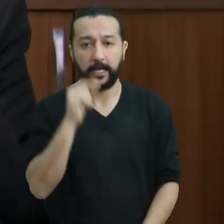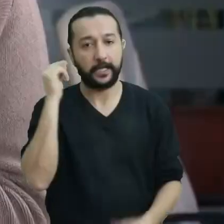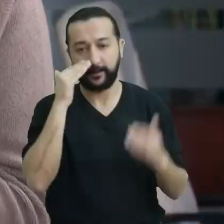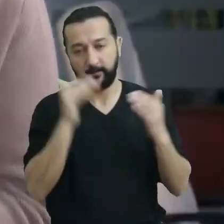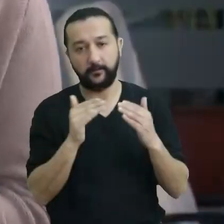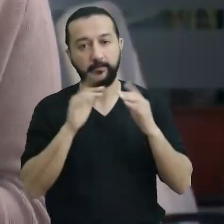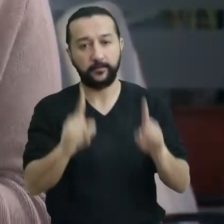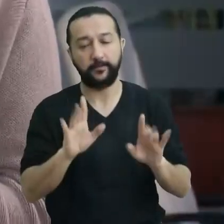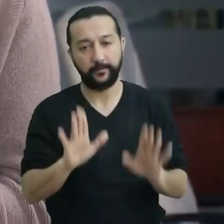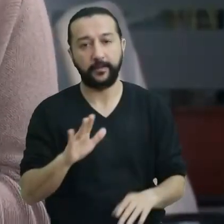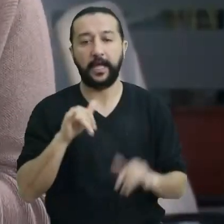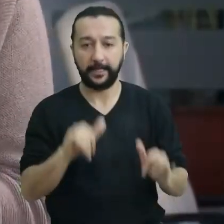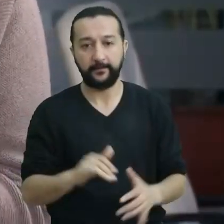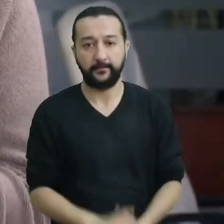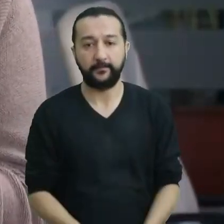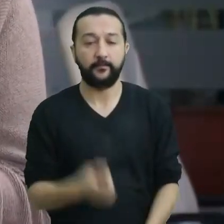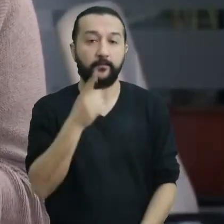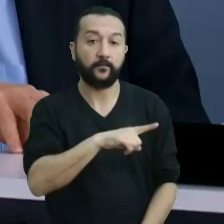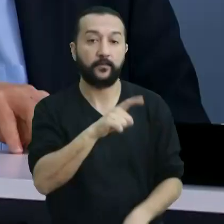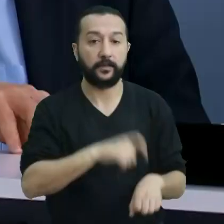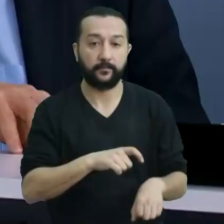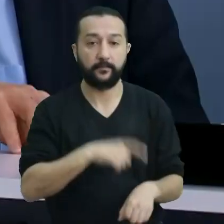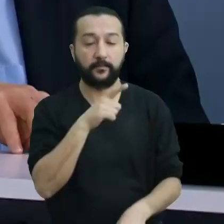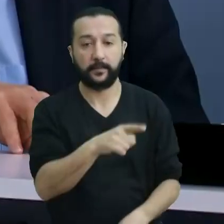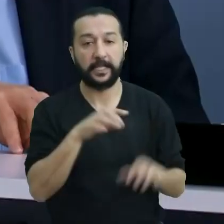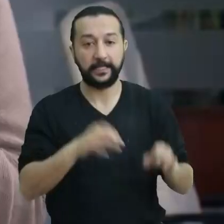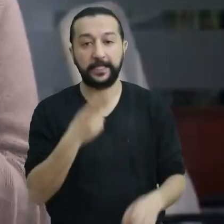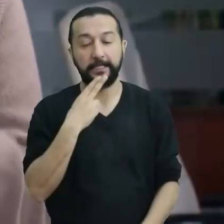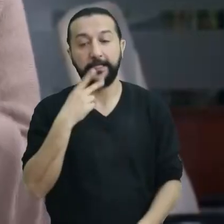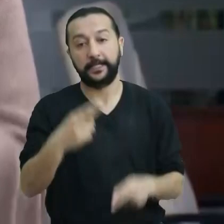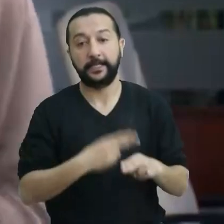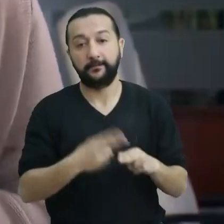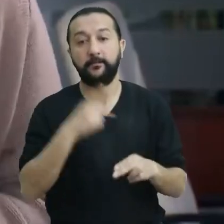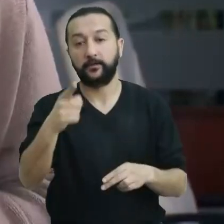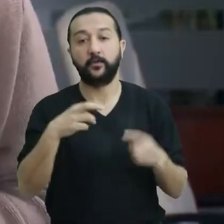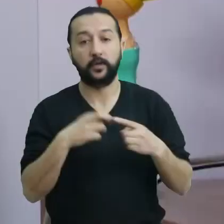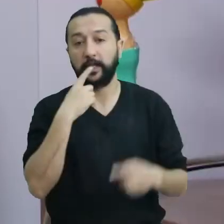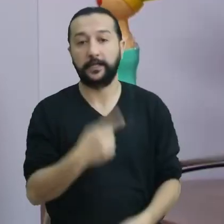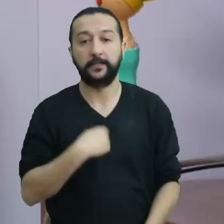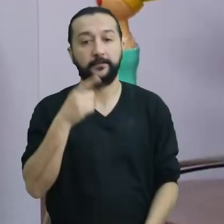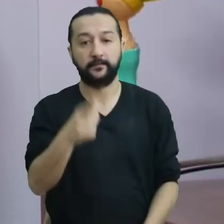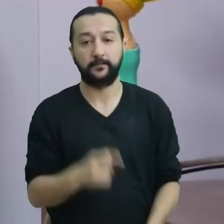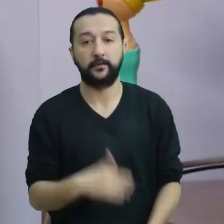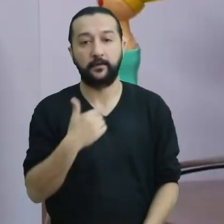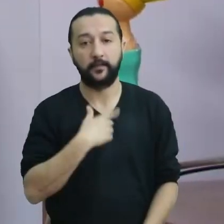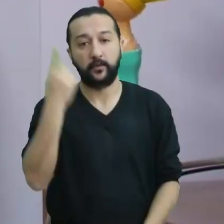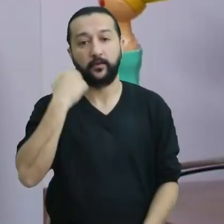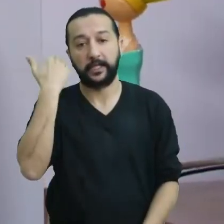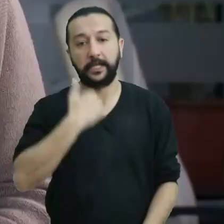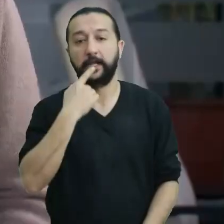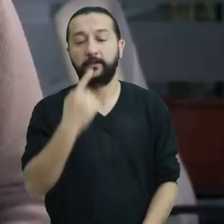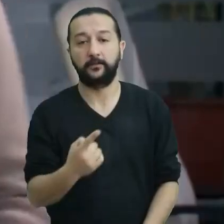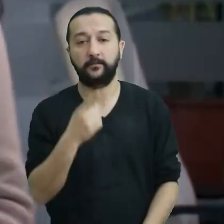uyuyor. Aynen. O zaman şimdi bir de kadını deneyelim. Rüyam sen ne dersin? He, ben dün yalan